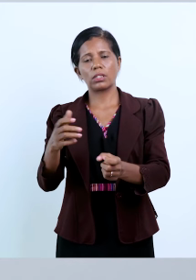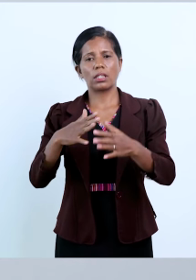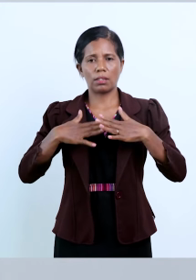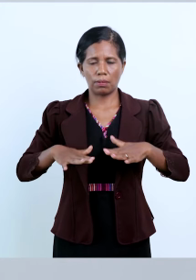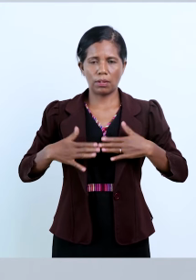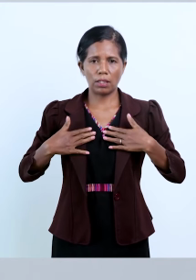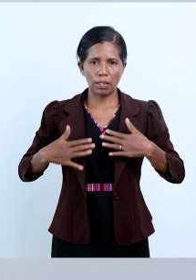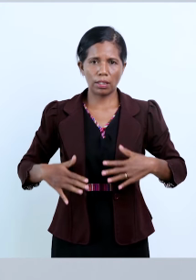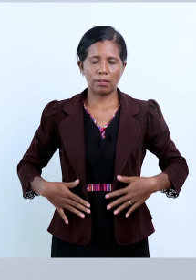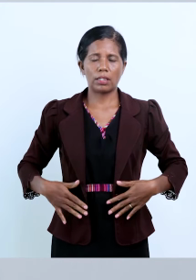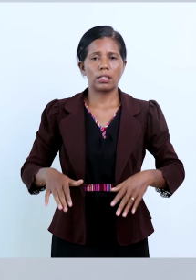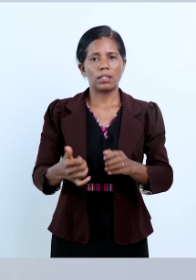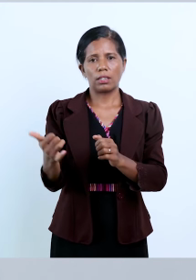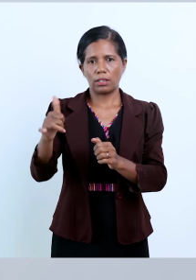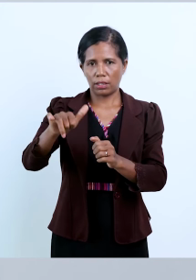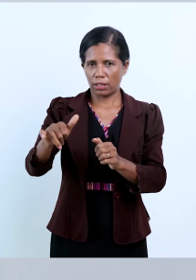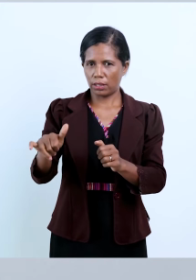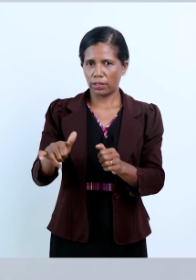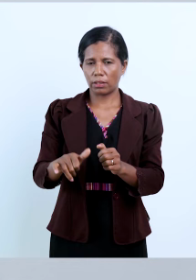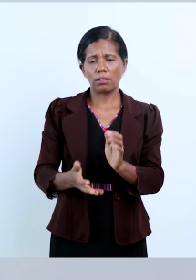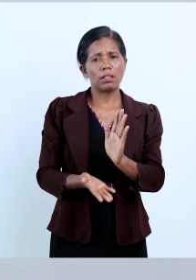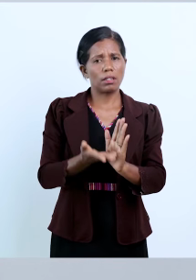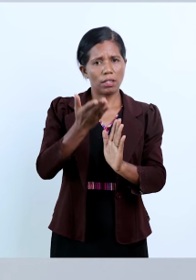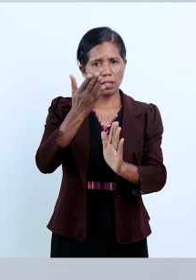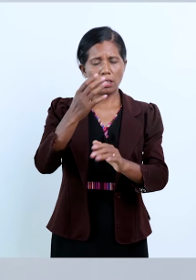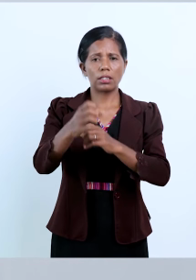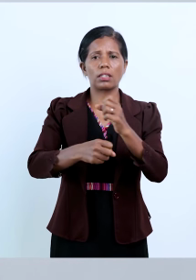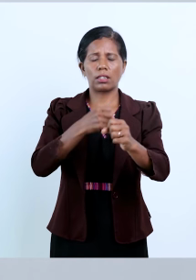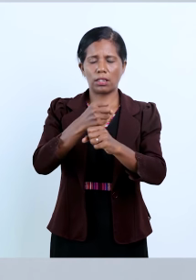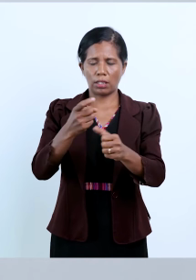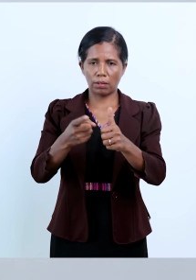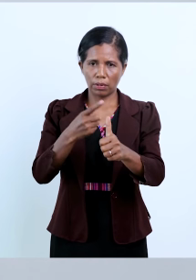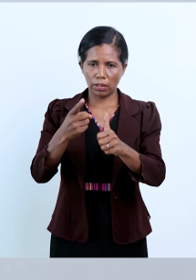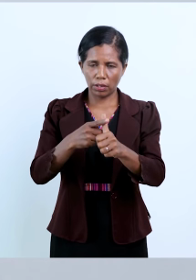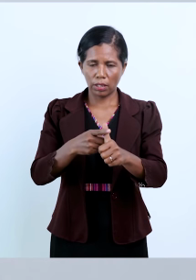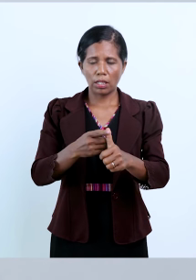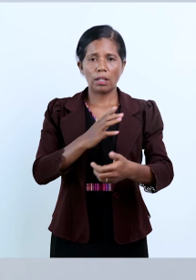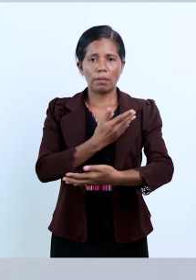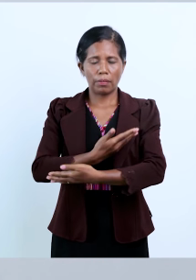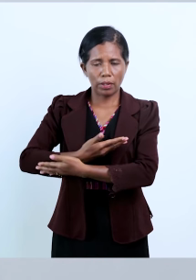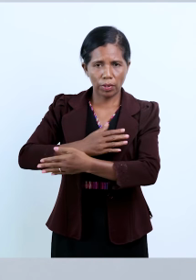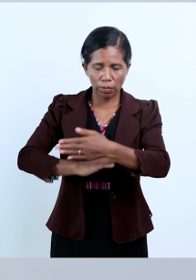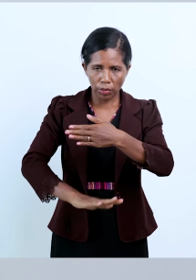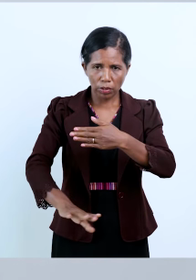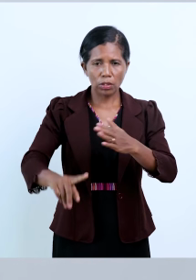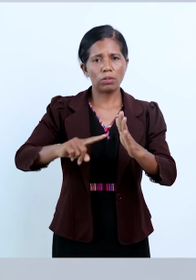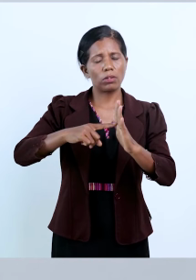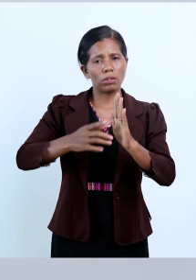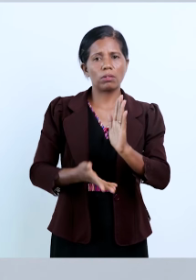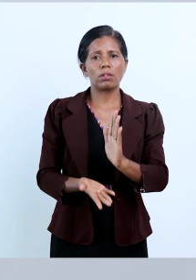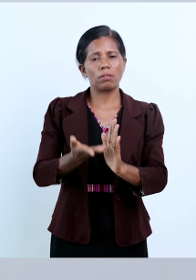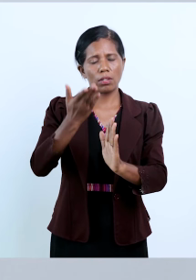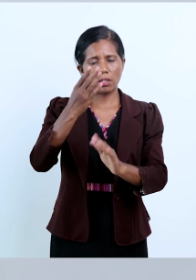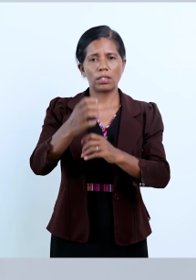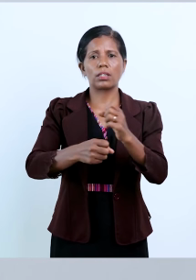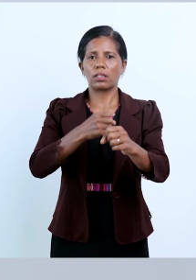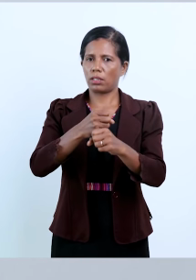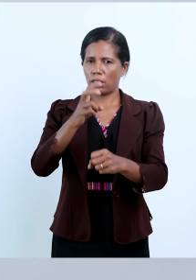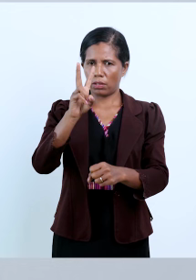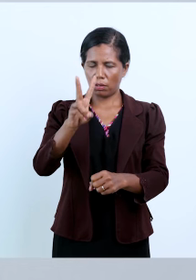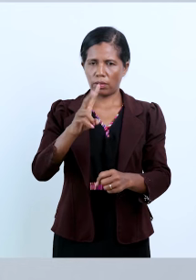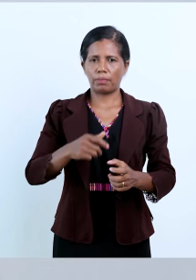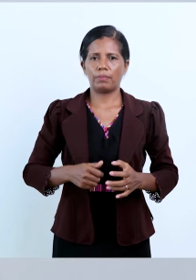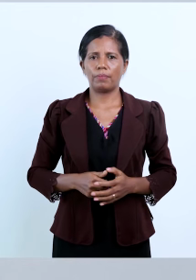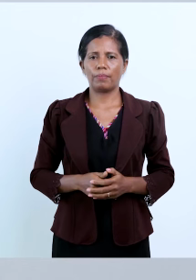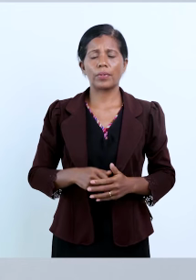sira. Risiko grave ba moras pneumococcal niyan asli iya tina dahulu bahira bebe moris mai no continua as na fatin durante tina